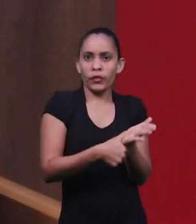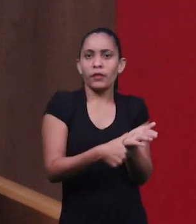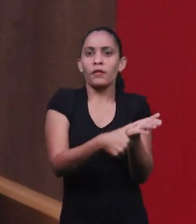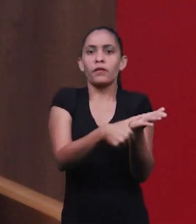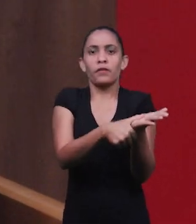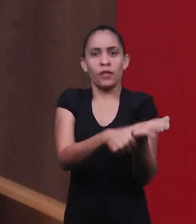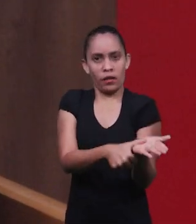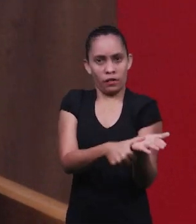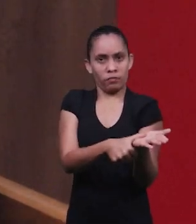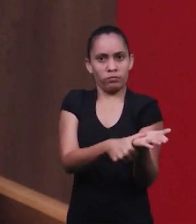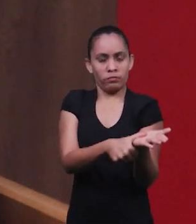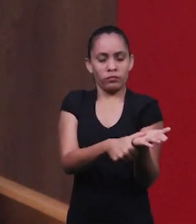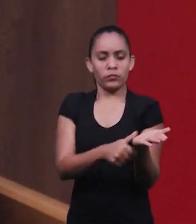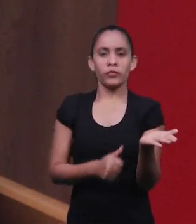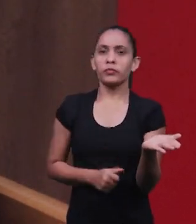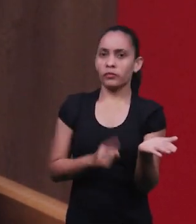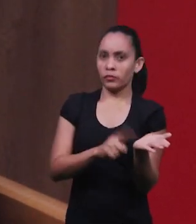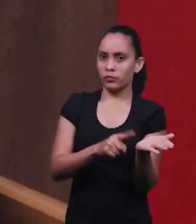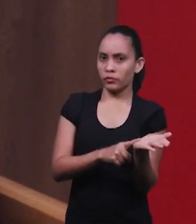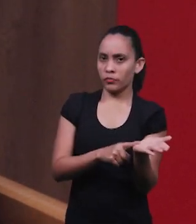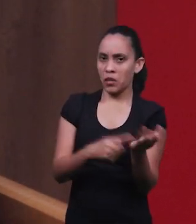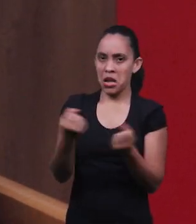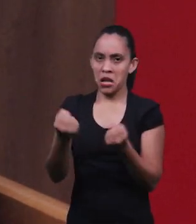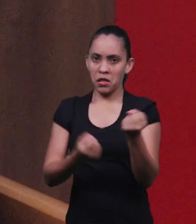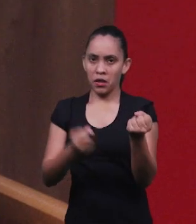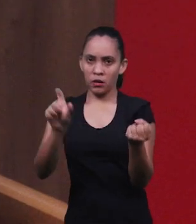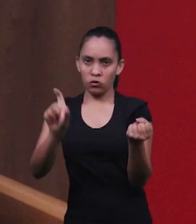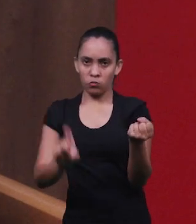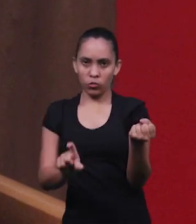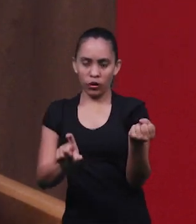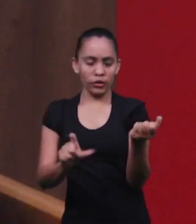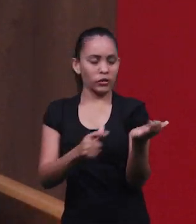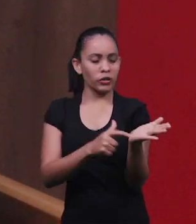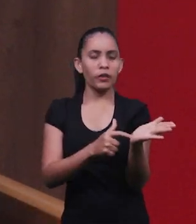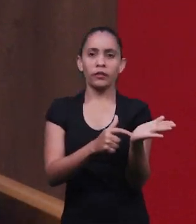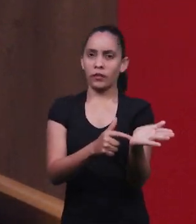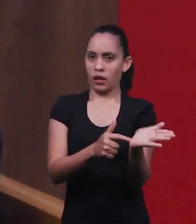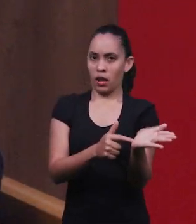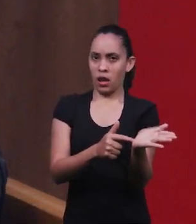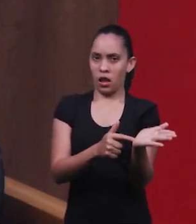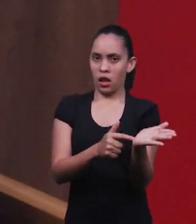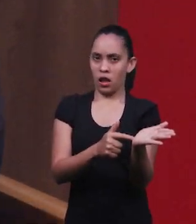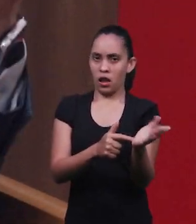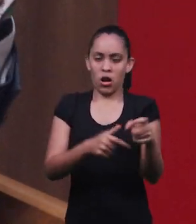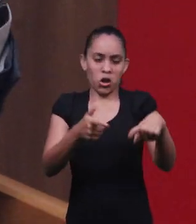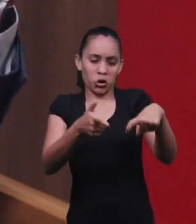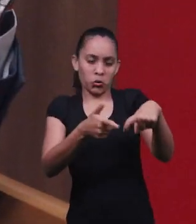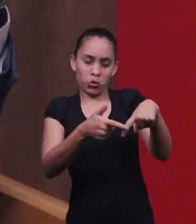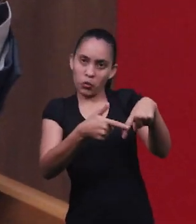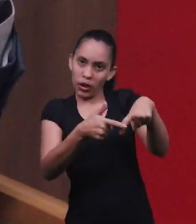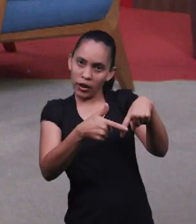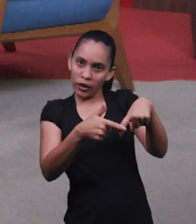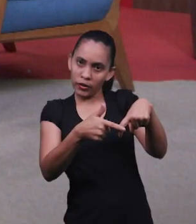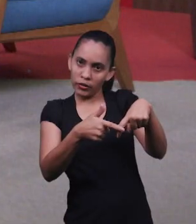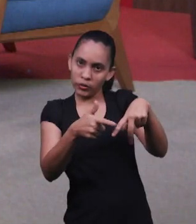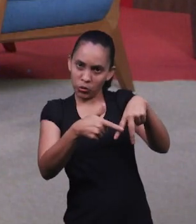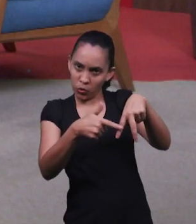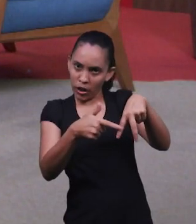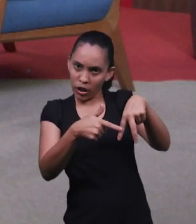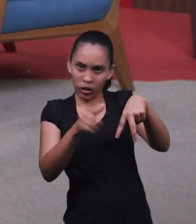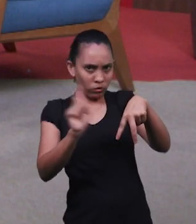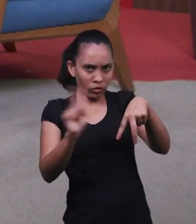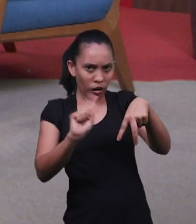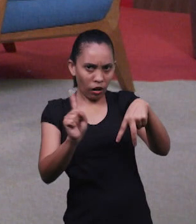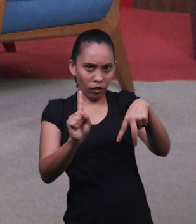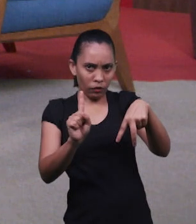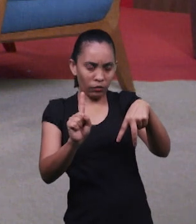Donc, dans la carte d'identité, donc le permis de conduire, ce n'est pas la photo de